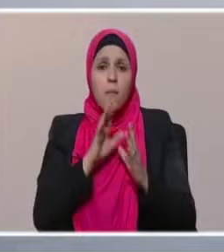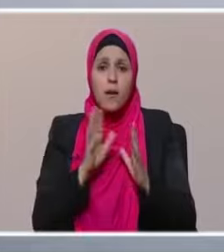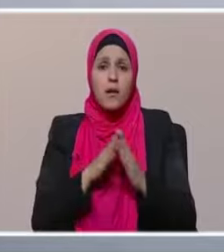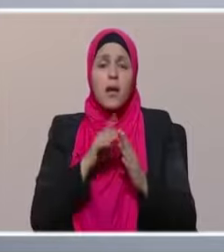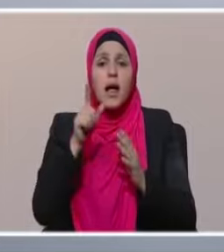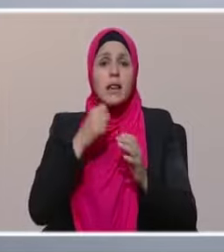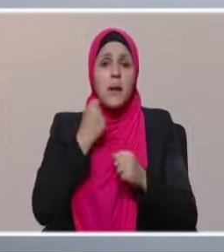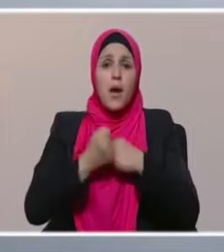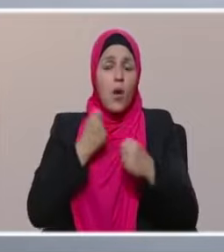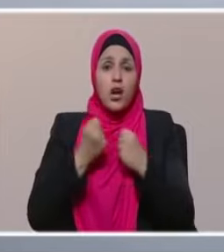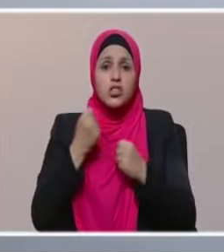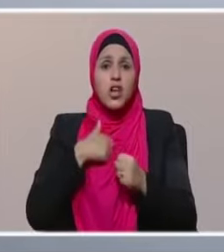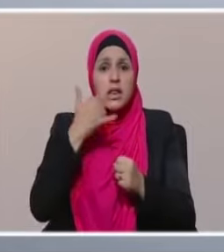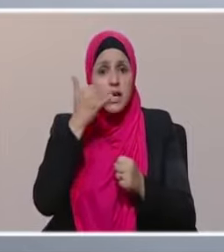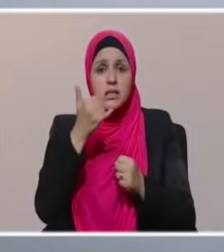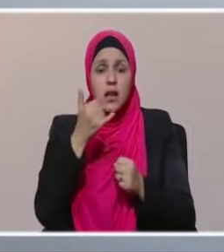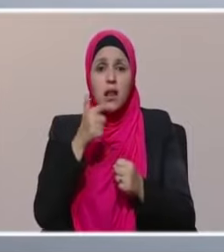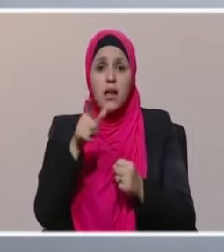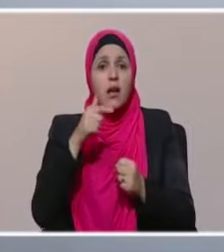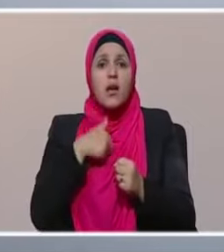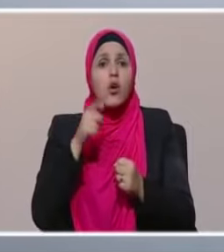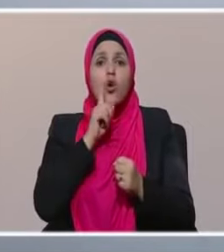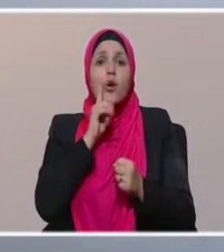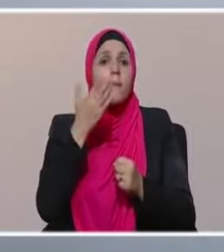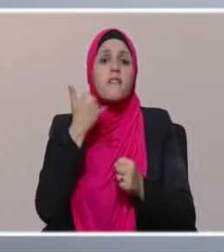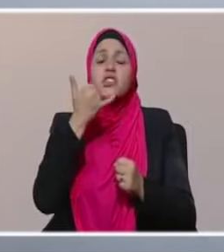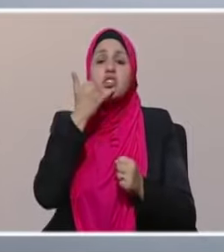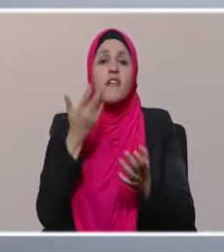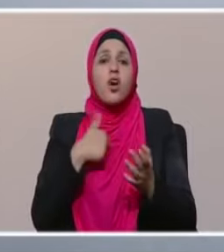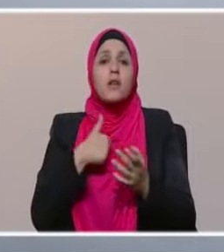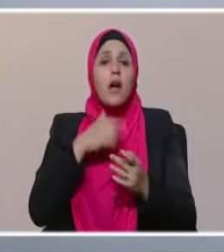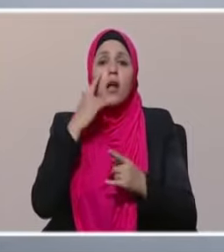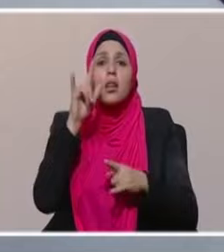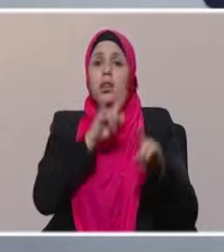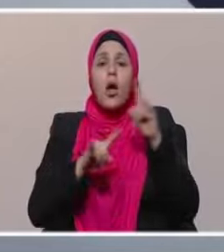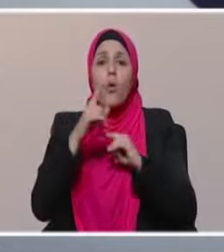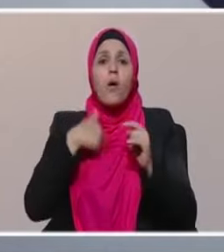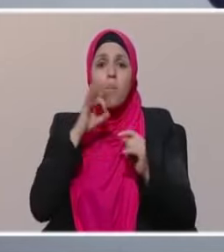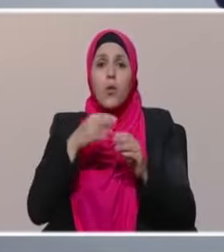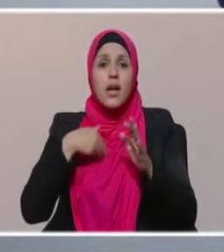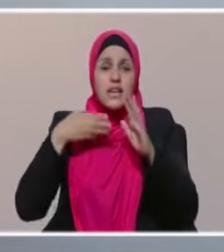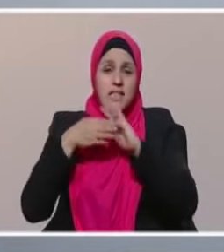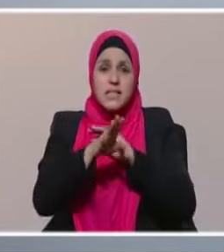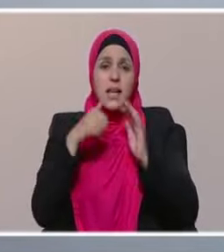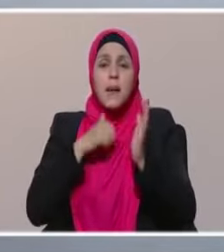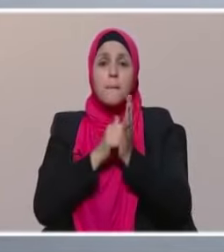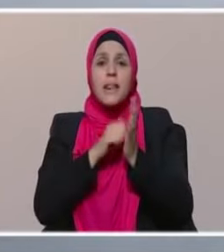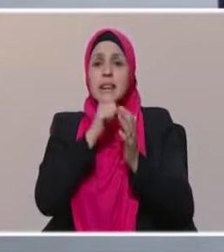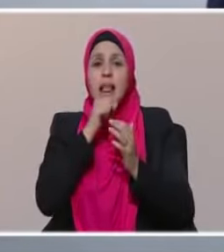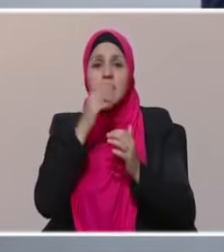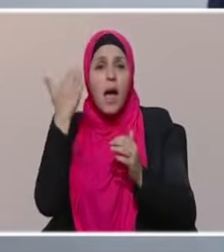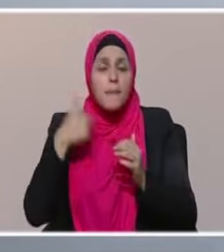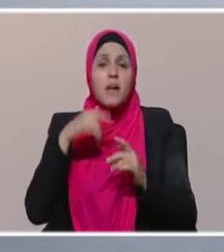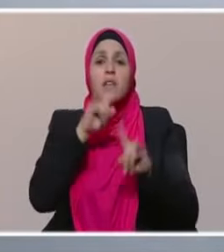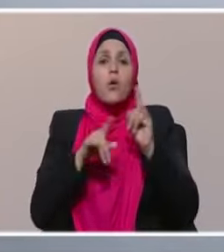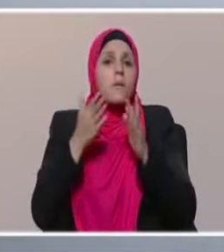طب حاولتش طول الفتره دي تتصل بيها؟ هي امي معهاش تليفون، وكنت بدور عليها ونزلت فحم الباب عند في بيت ستي ودورت